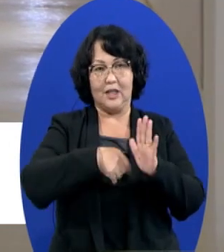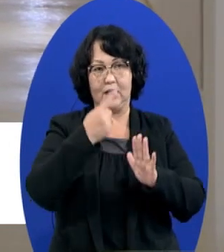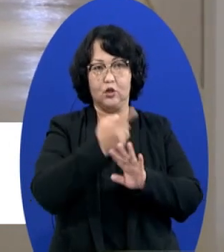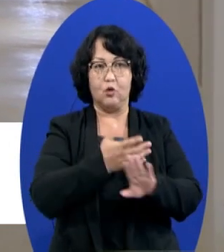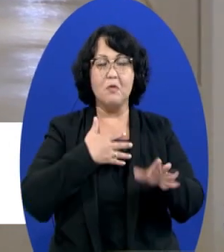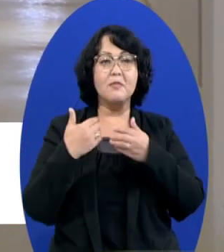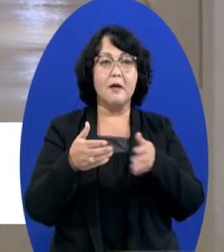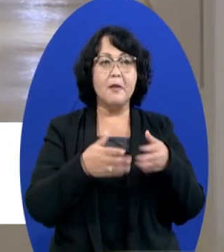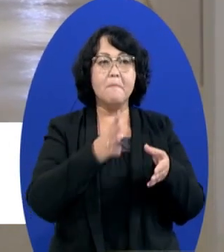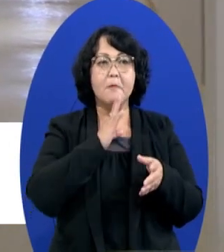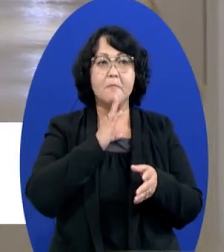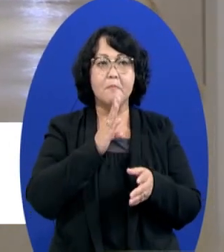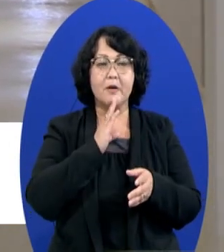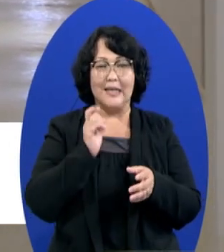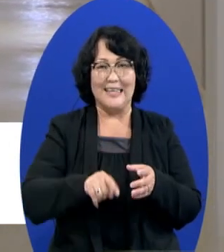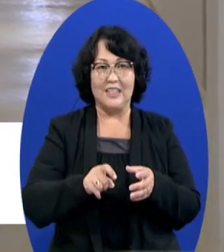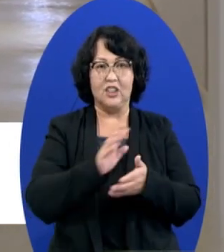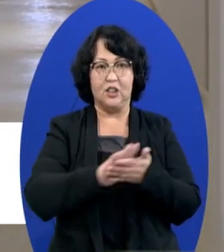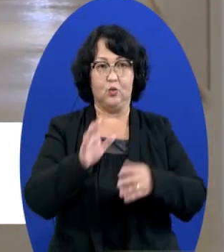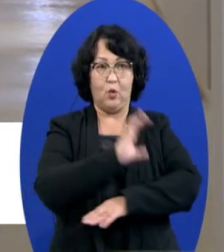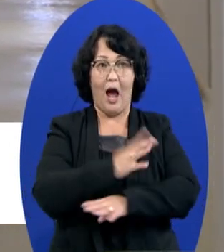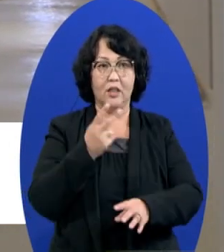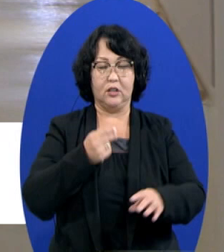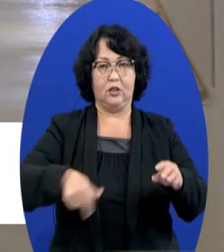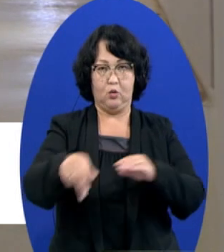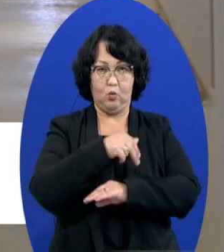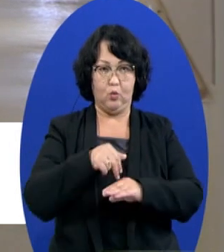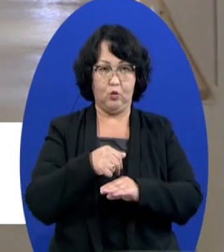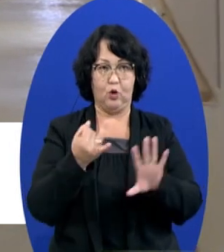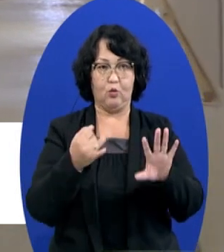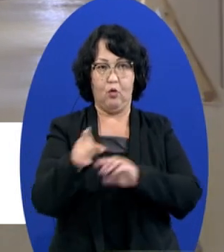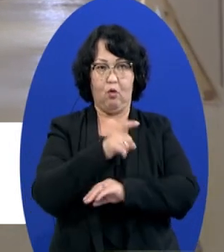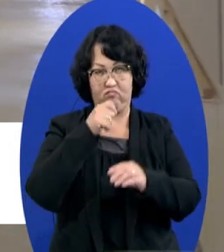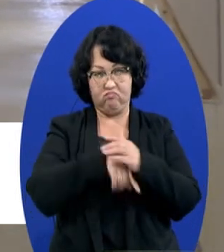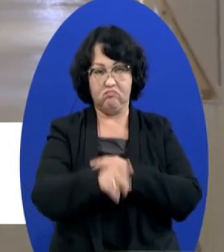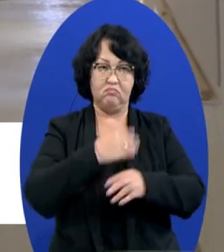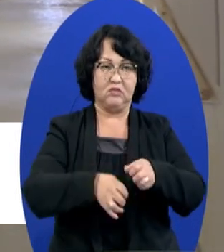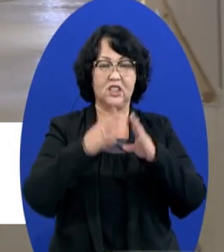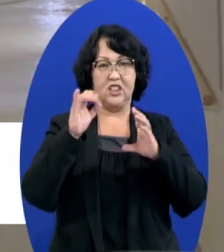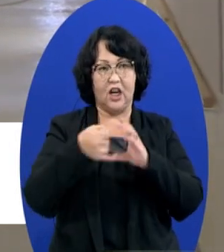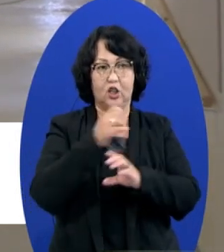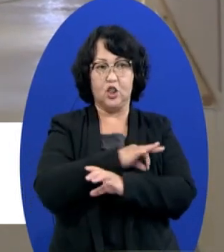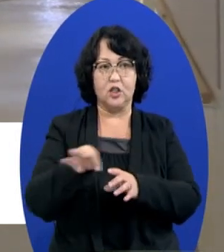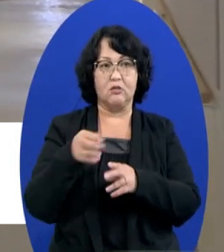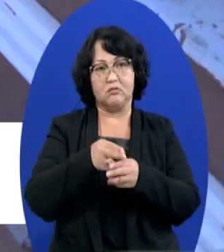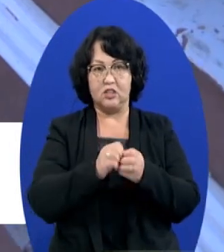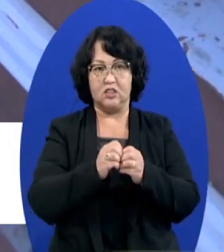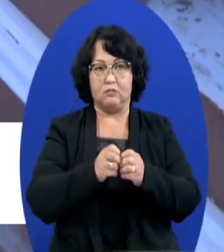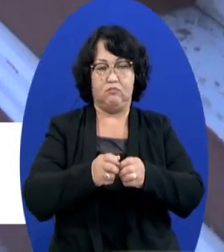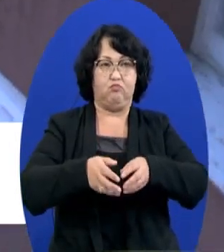байгаа. За тэр нийслэл орох гэж байгаа 4 сургуулийн нэг нь бол энэ Чингэлтэй дүүргийн 7-р орнд баригдаж байгаа, JICO-гийн төслөөрөнд баригдаж байгаа энэ сургууль